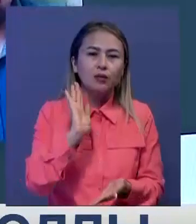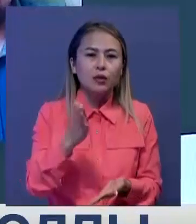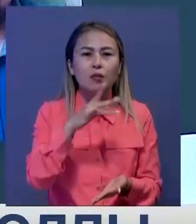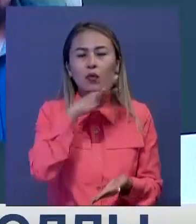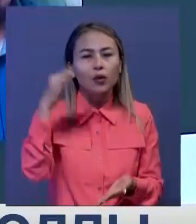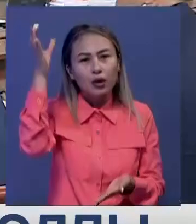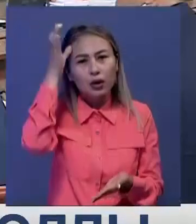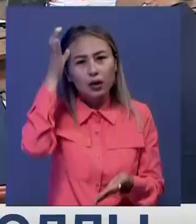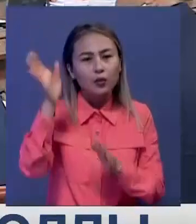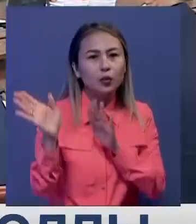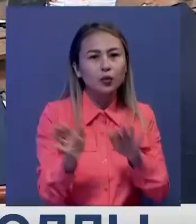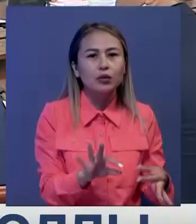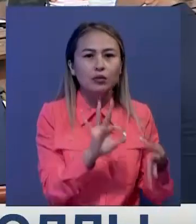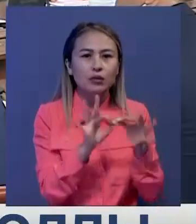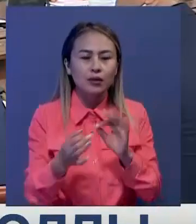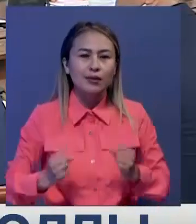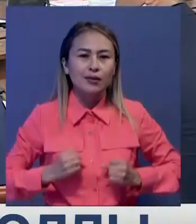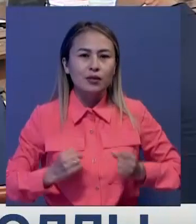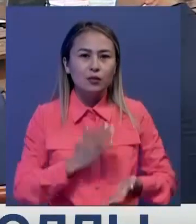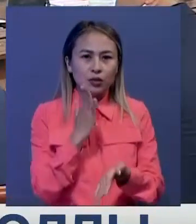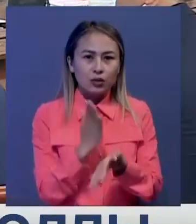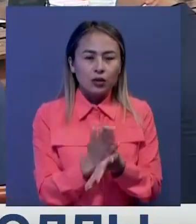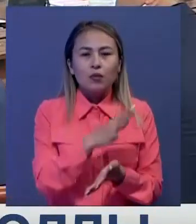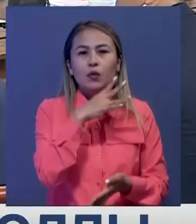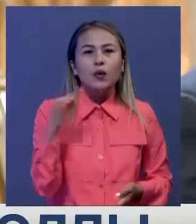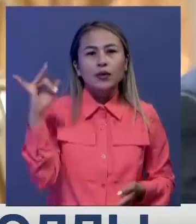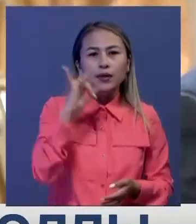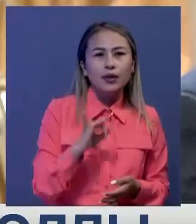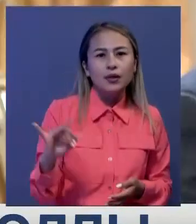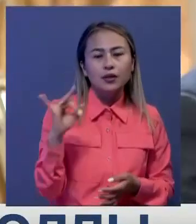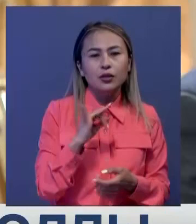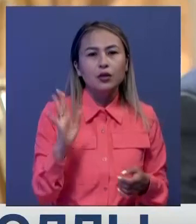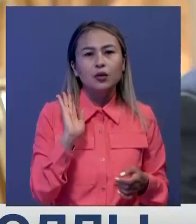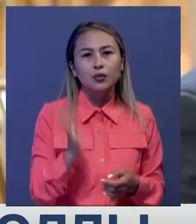ғалымға, өткенді түгендеуге тырысып жүрген талай тарихшыға